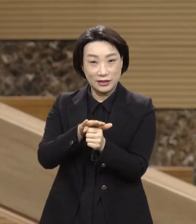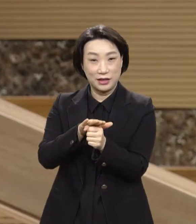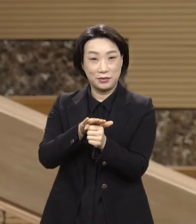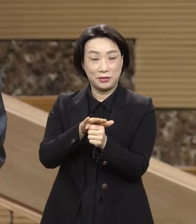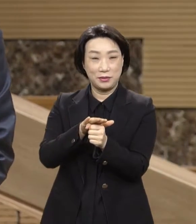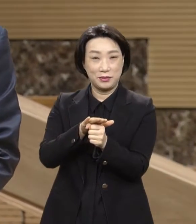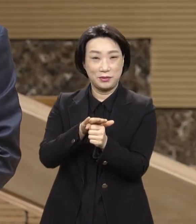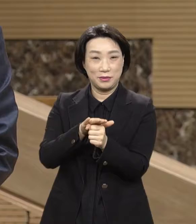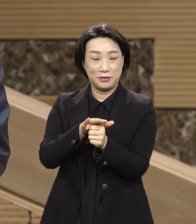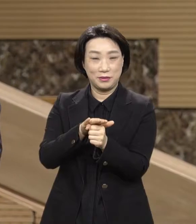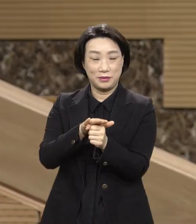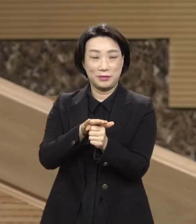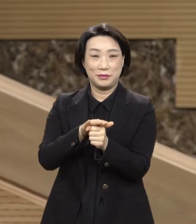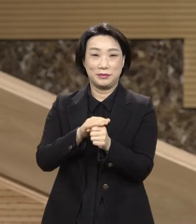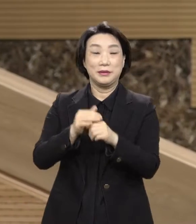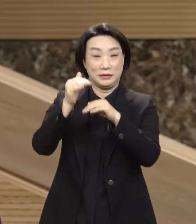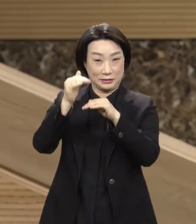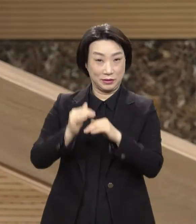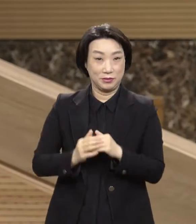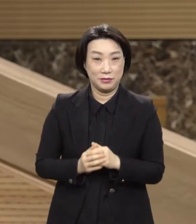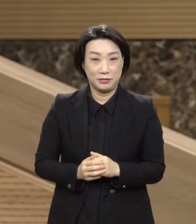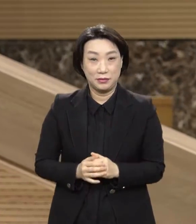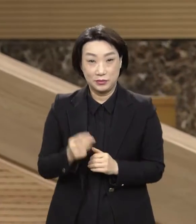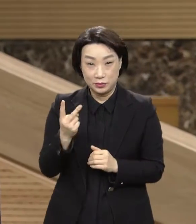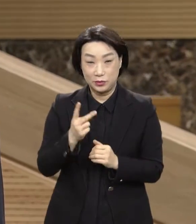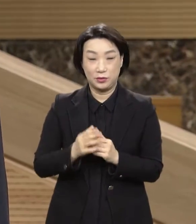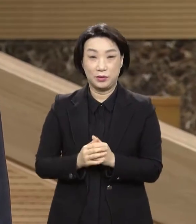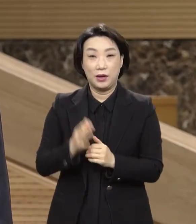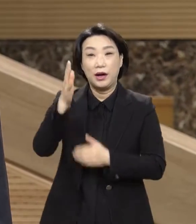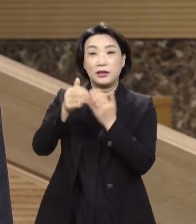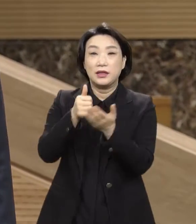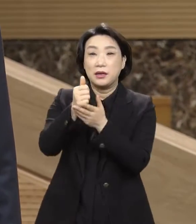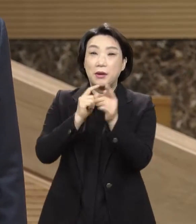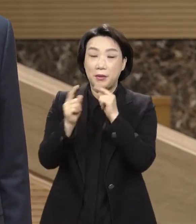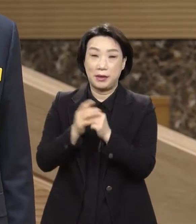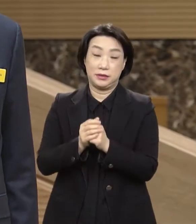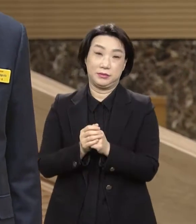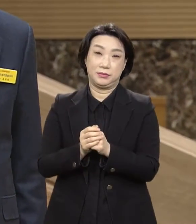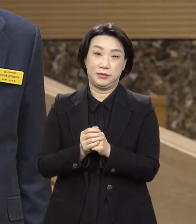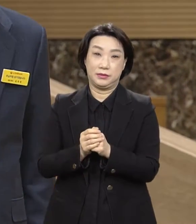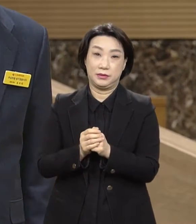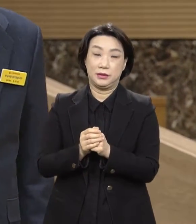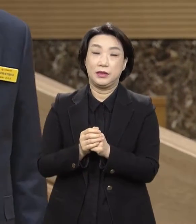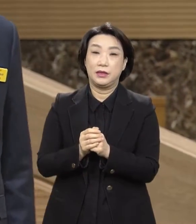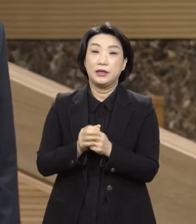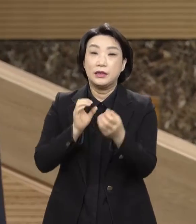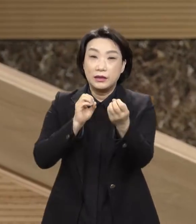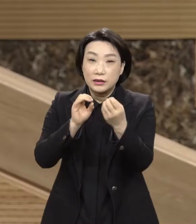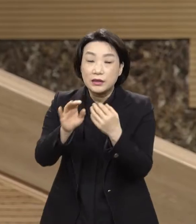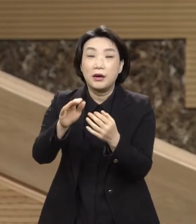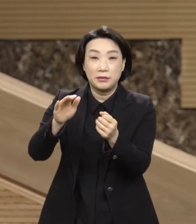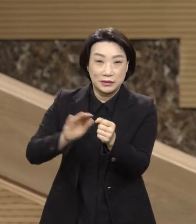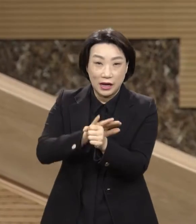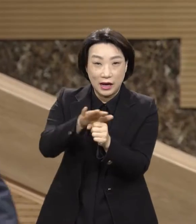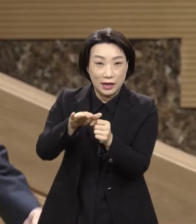사랑하시겠다고 하시는 말씀이요. 그리고 그 말씀을 실천하신